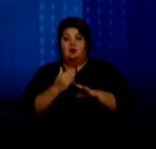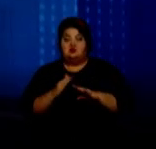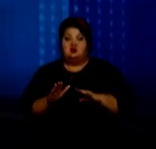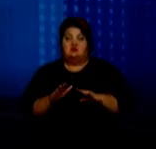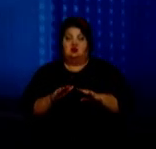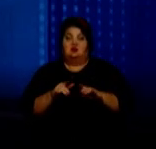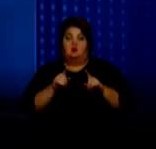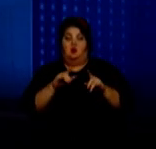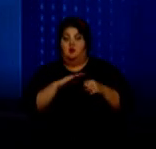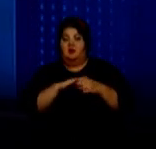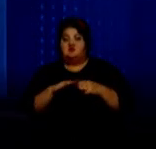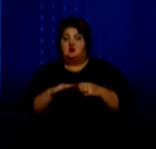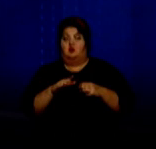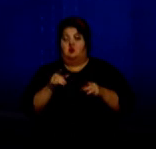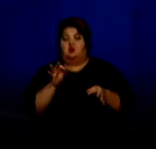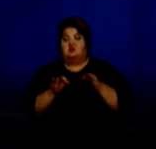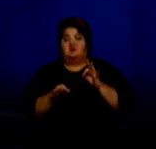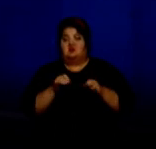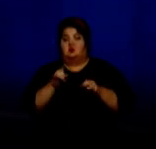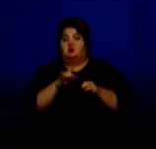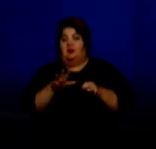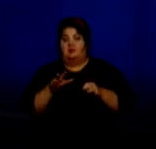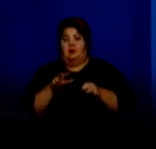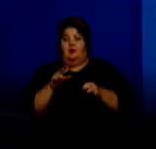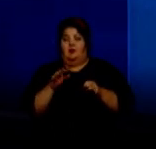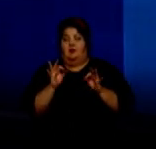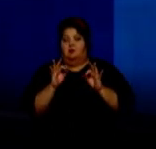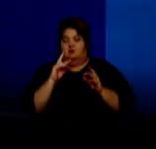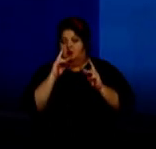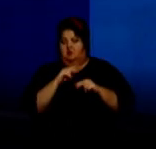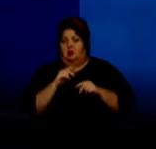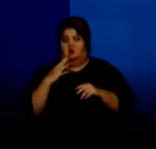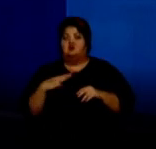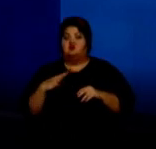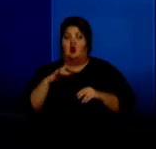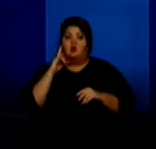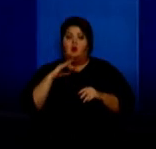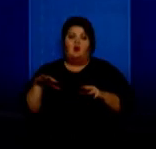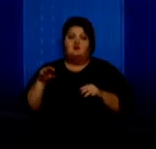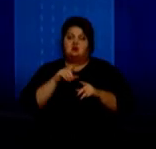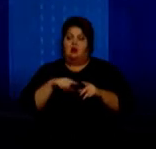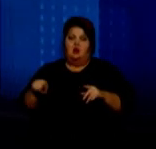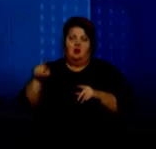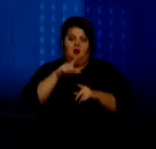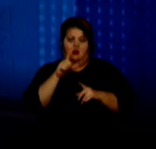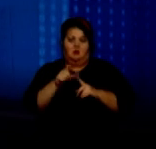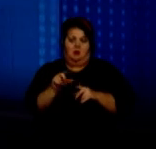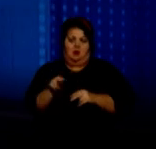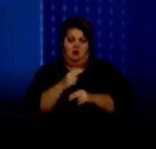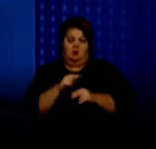що в цілому, звісно, це нераціонально чекати, поки ми весь його відремонтуємо,